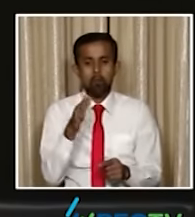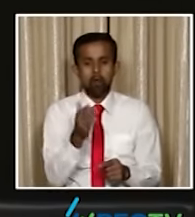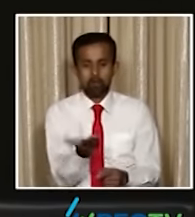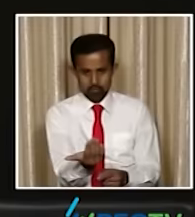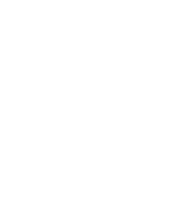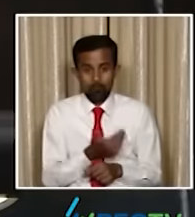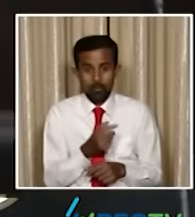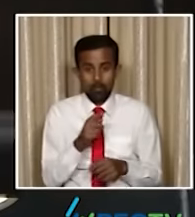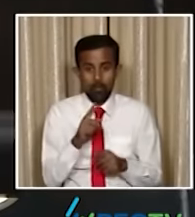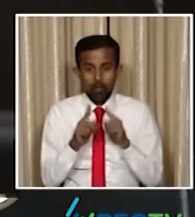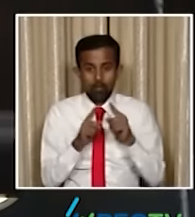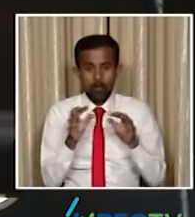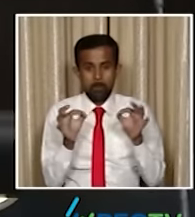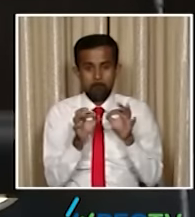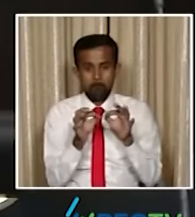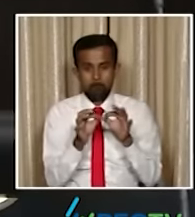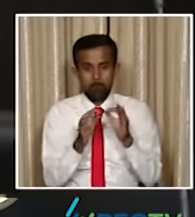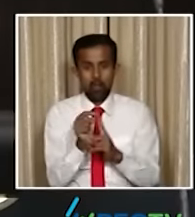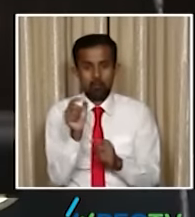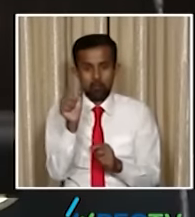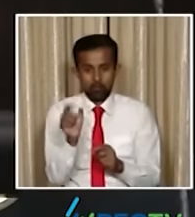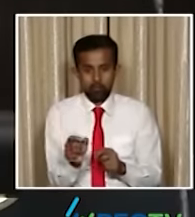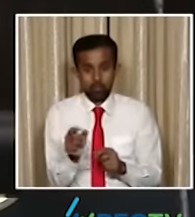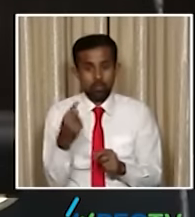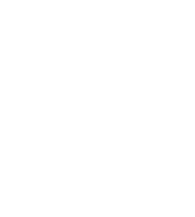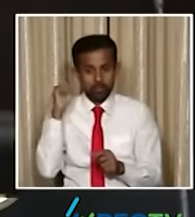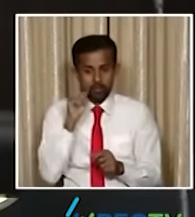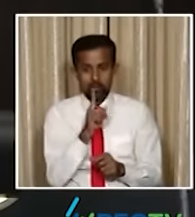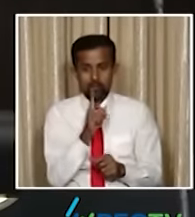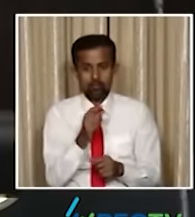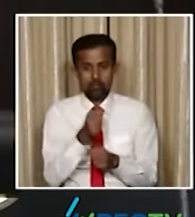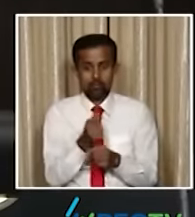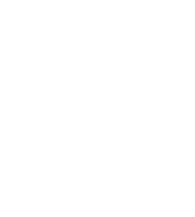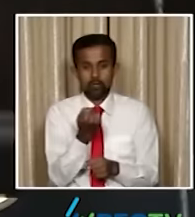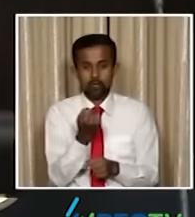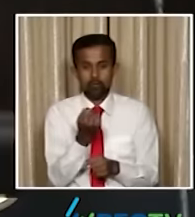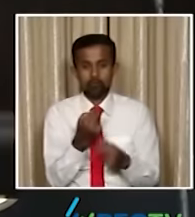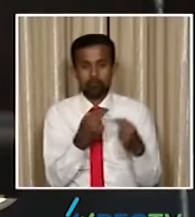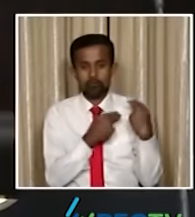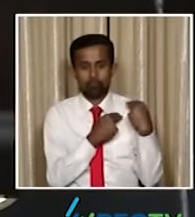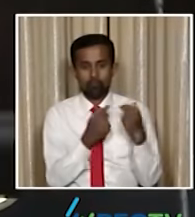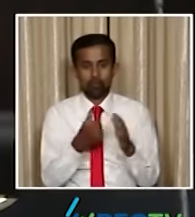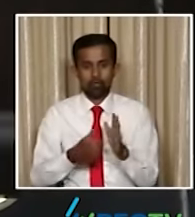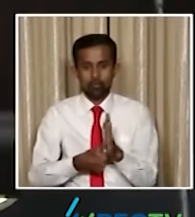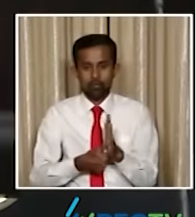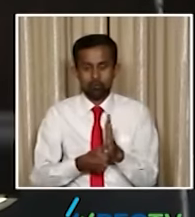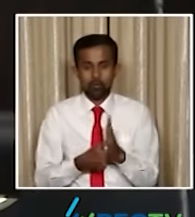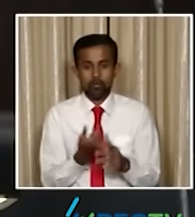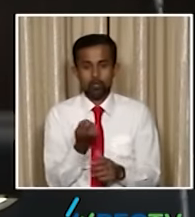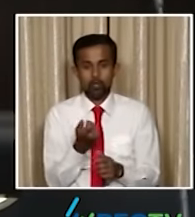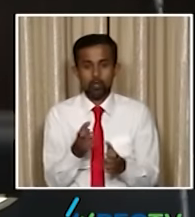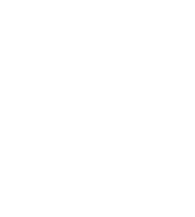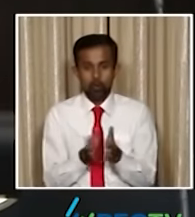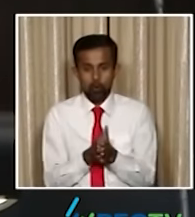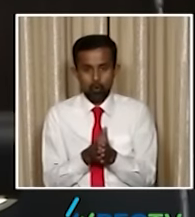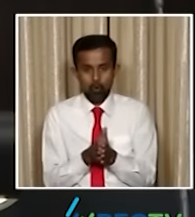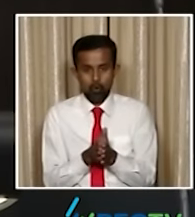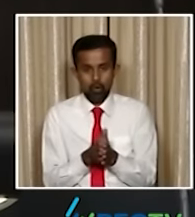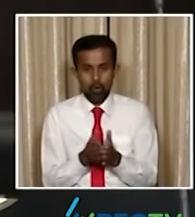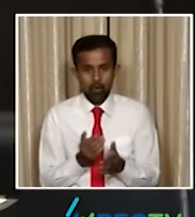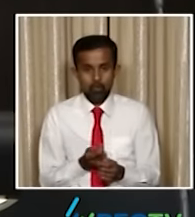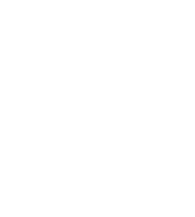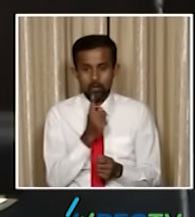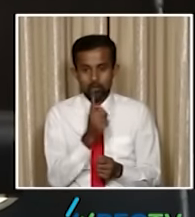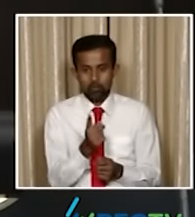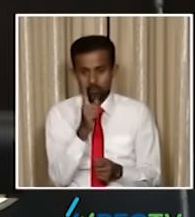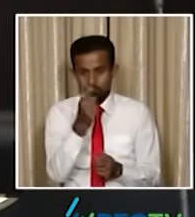සභාවට ඉදිරිපත් කරන්න කියලා බන්දුල ගුණවර්ධන ඇමතිවරයා එදා කිව්වා රාජ්‍ය මූල්‍ය වගකීම් පනත යටතේ මුදල් කාර්ක සභාවේ අපි ඉදිරිපත්